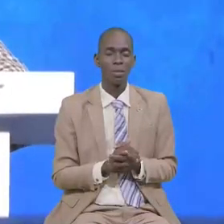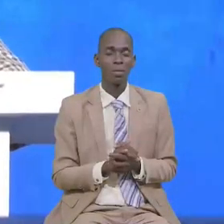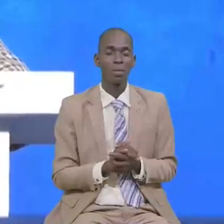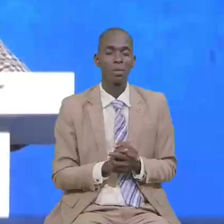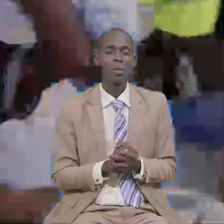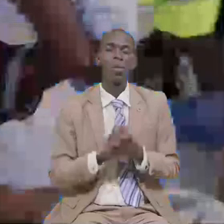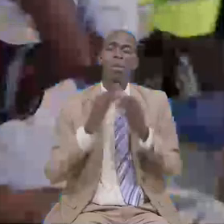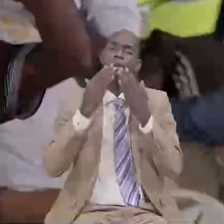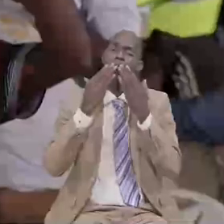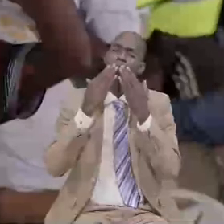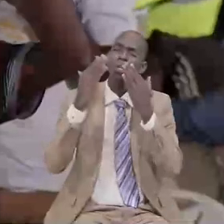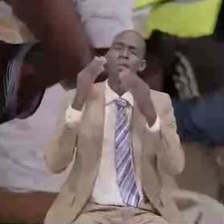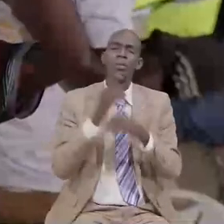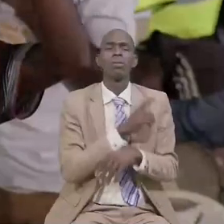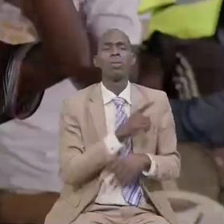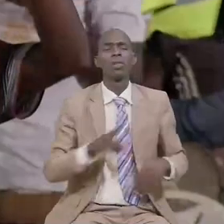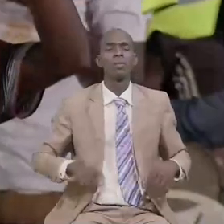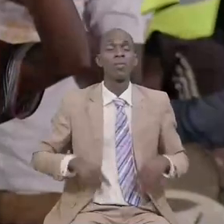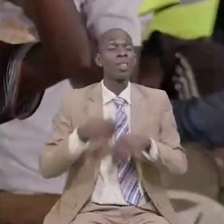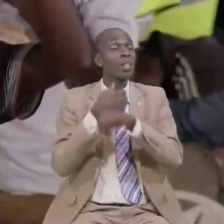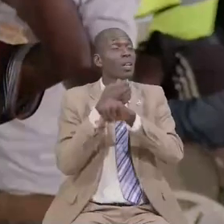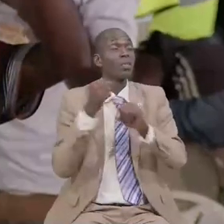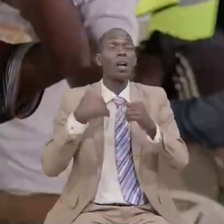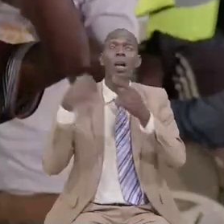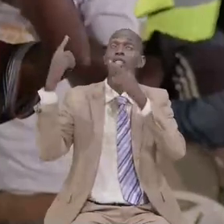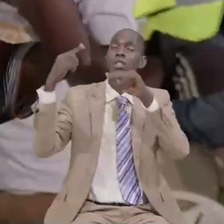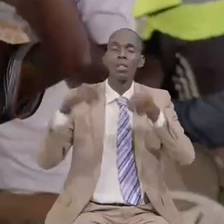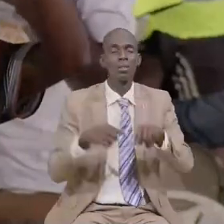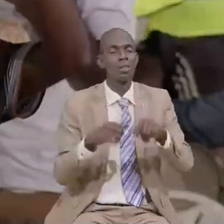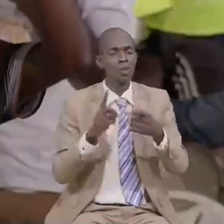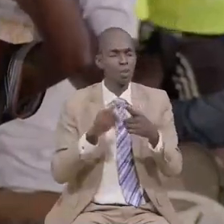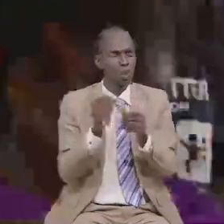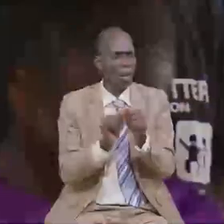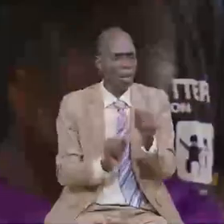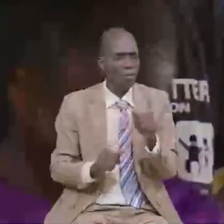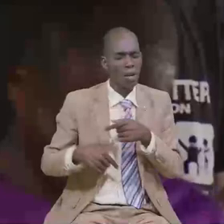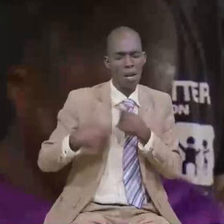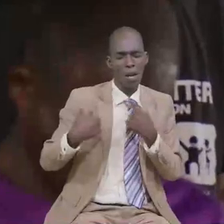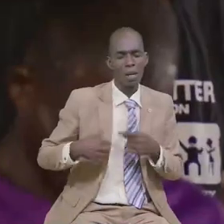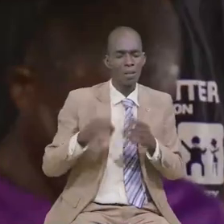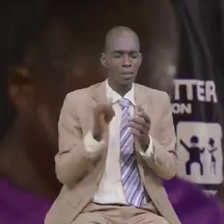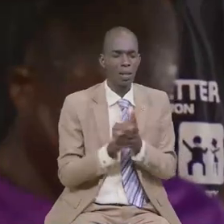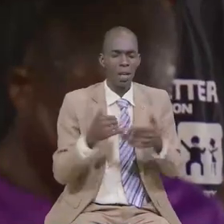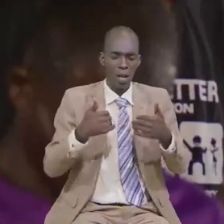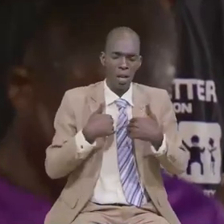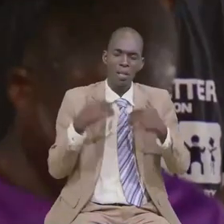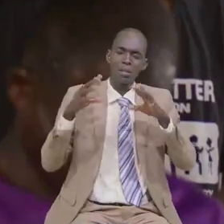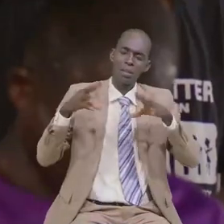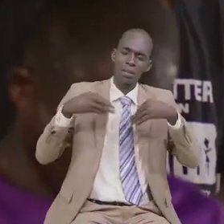Merci Seigneur, le salut est venu à tout cœur qui reçoit Christ.